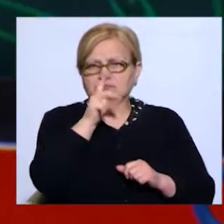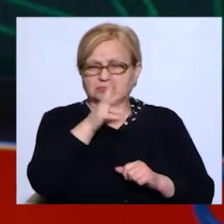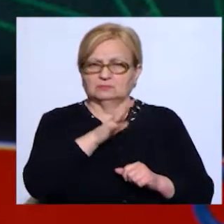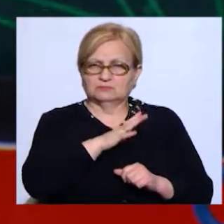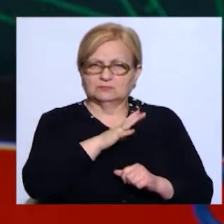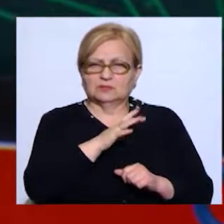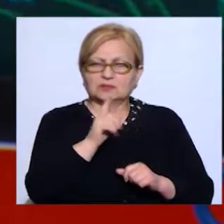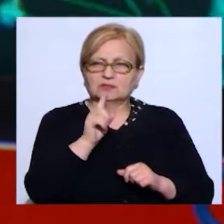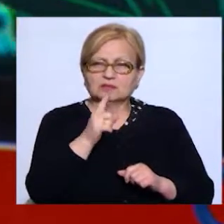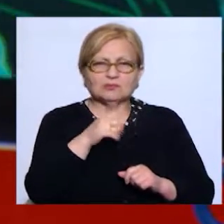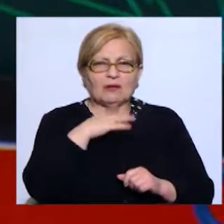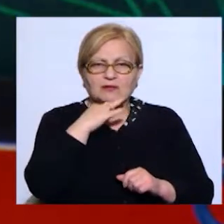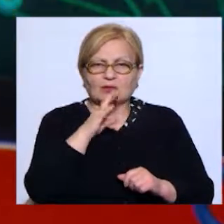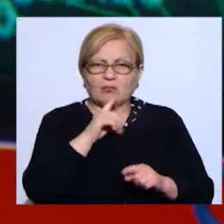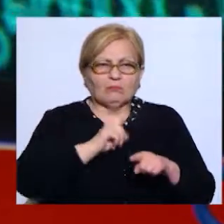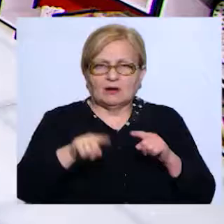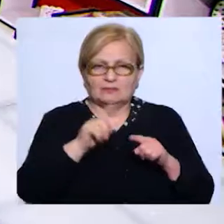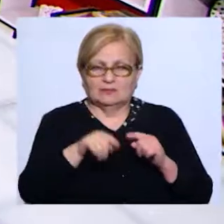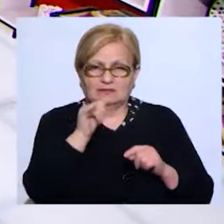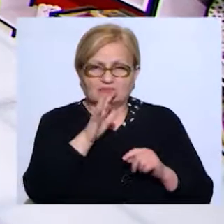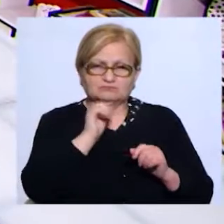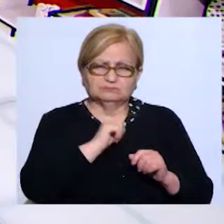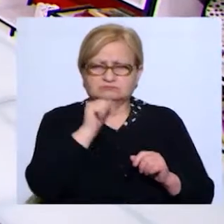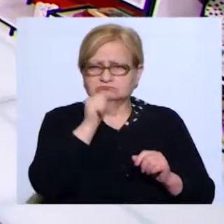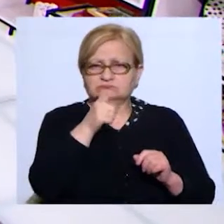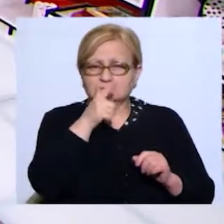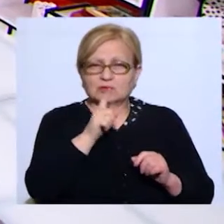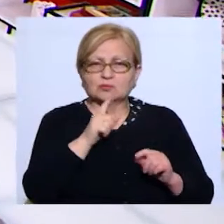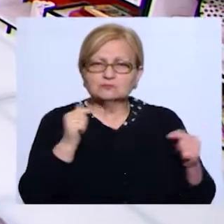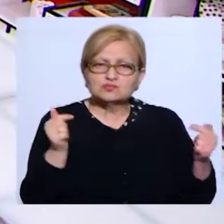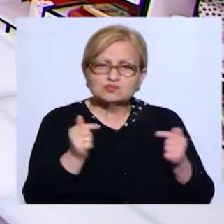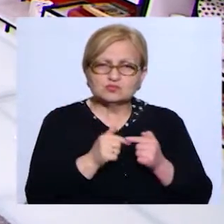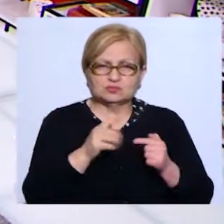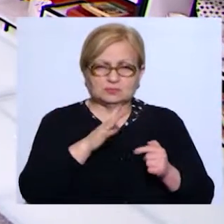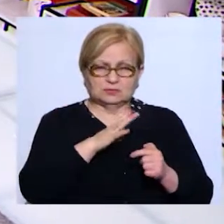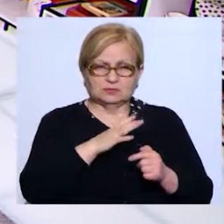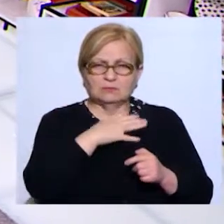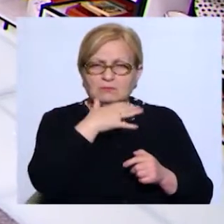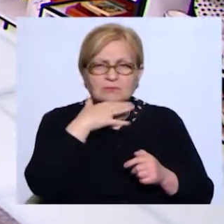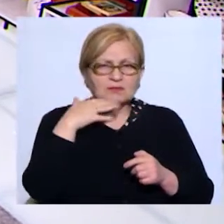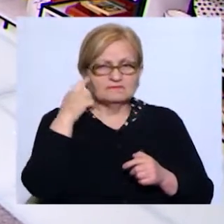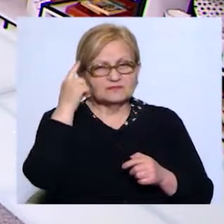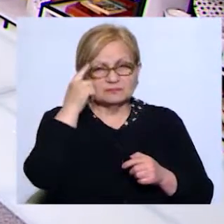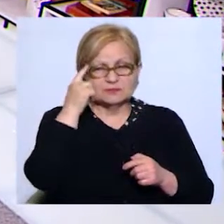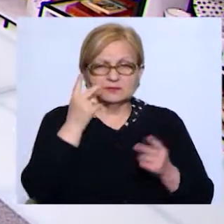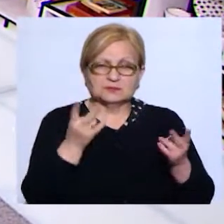სწორად დაგეგმონ, სწორად დაგეგმონ და სწორი დასკვნები გააკეთონ. აი ძალიან ბევრი ფიქრია